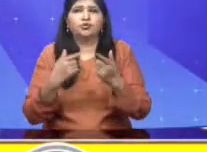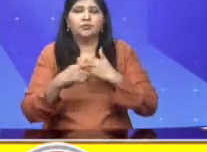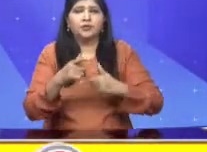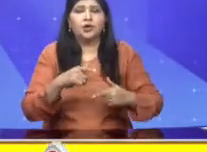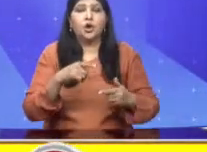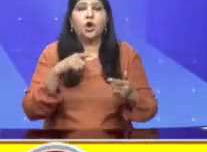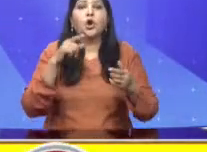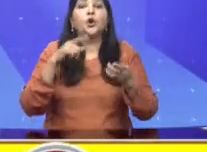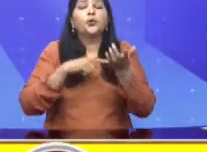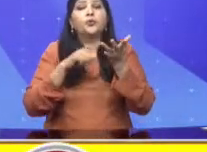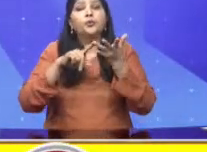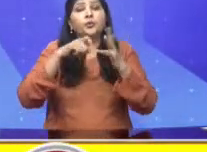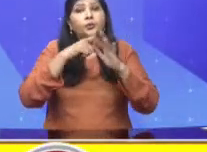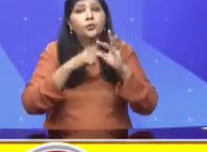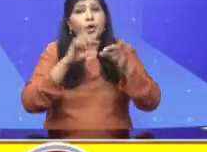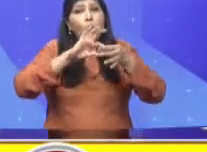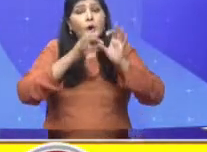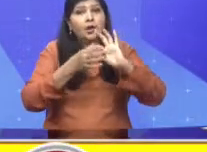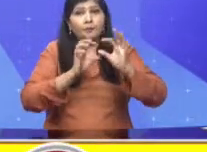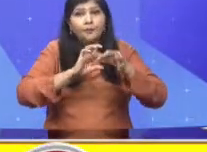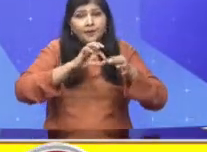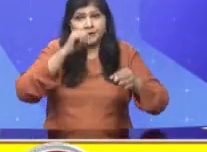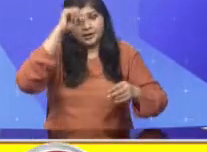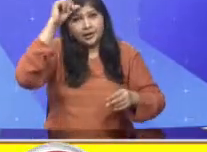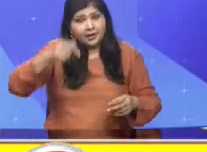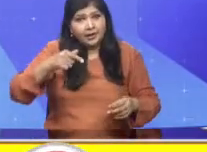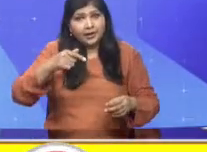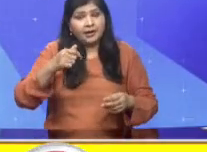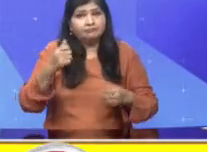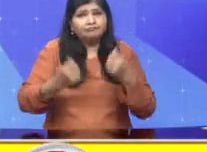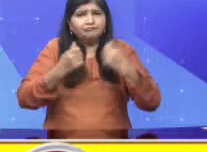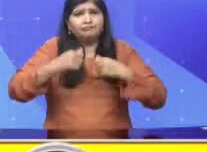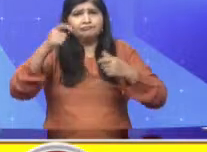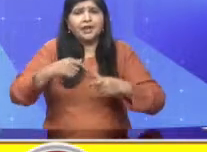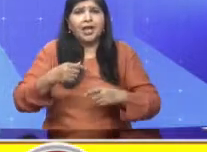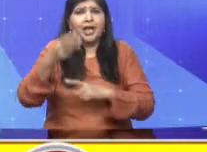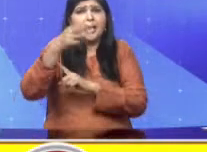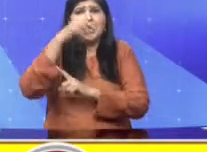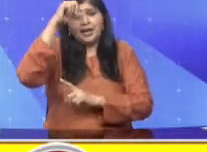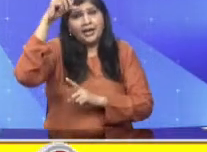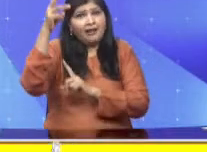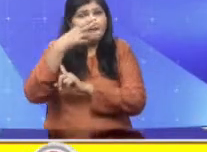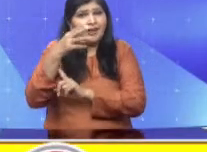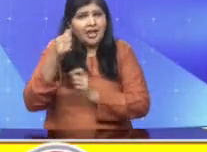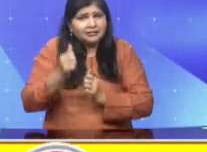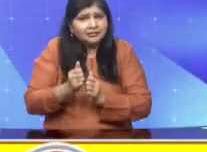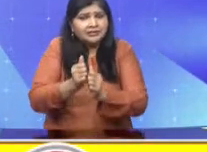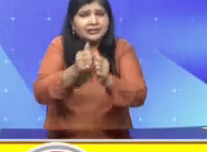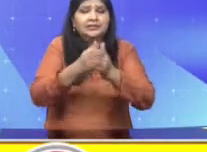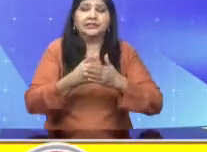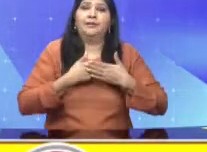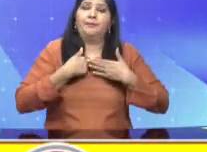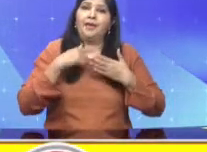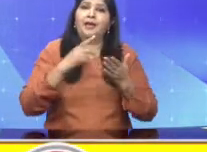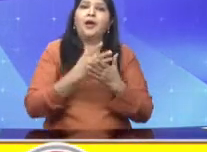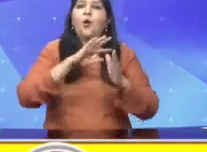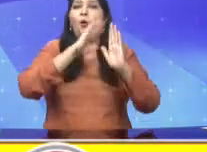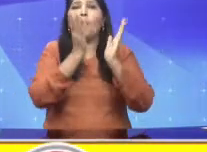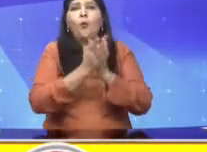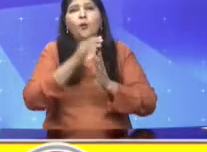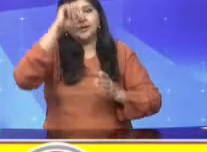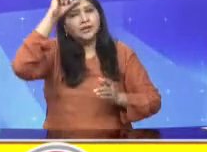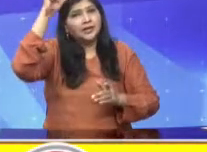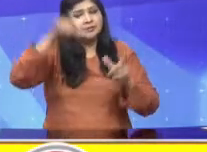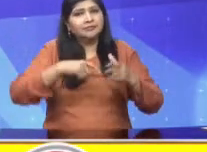टोक्यो ऑलिम्पिक्स में भारत ये खिलाडियों को तिरंगा लेकर चलते देखकर मैं ही नहीं पुरा